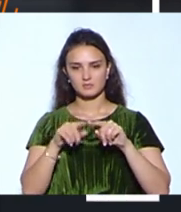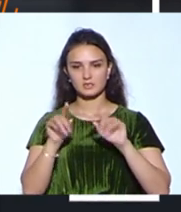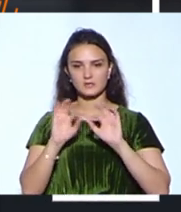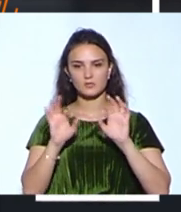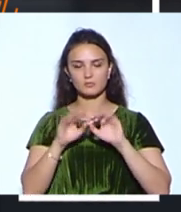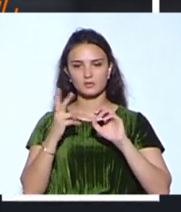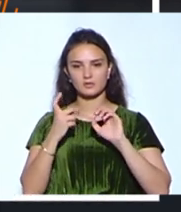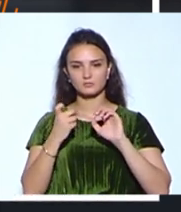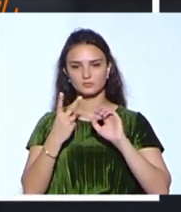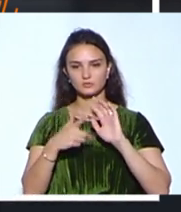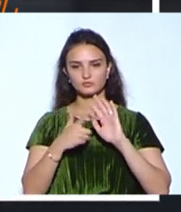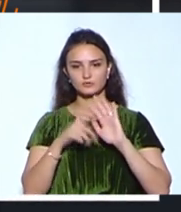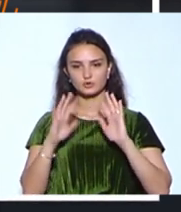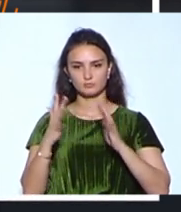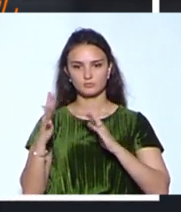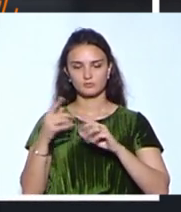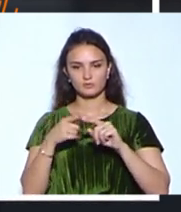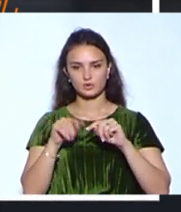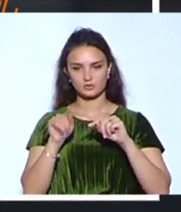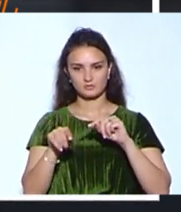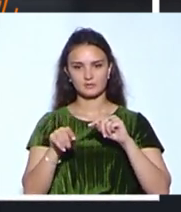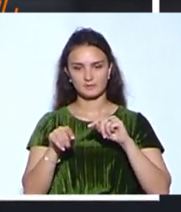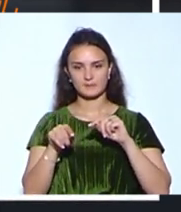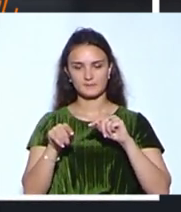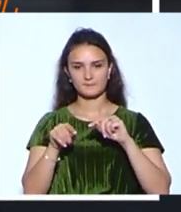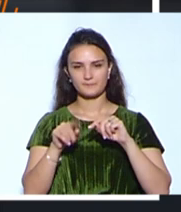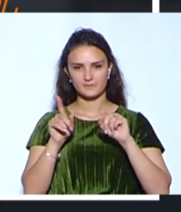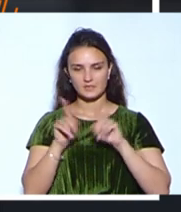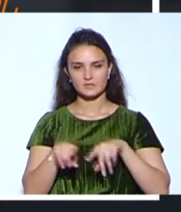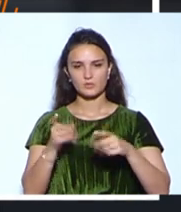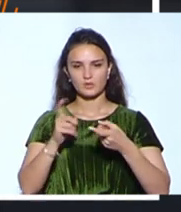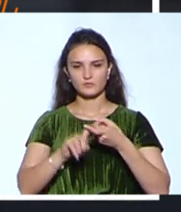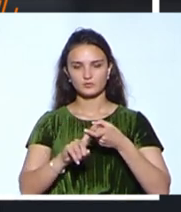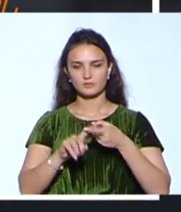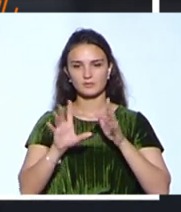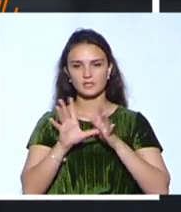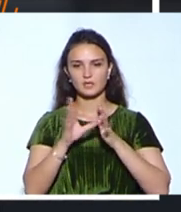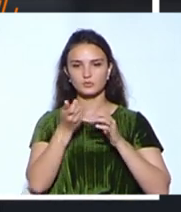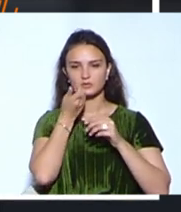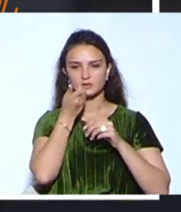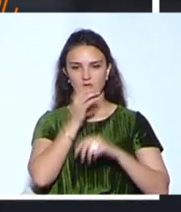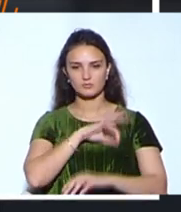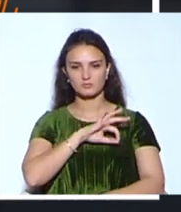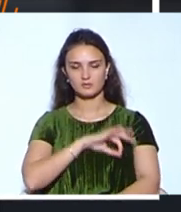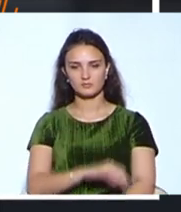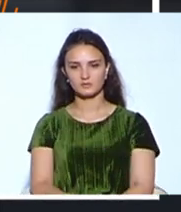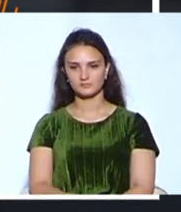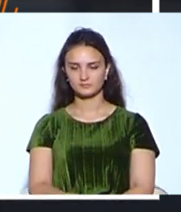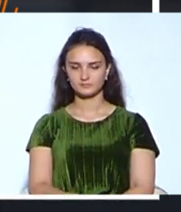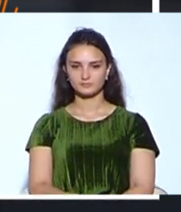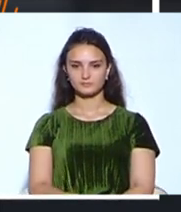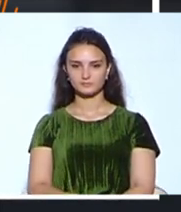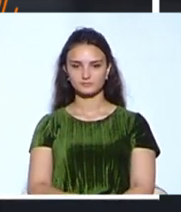საუბარია 127 შემთხვევაზე, რომლებსაც სპეციალისტები ასევე უკავშირებენ ელექტროსიგარეტის მოხმარებას.